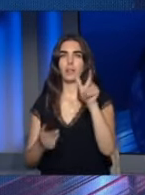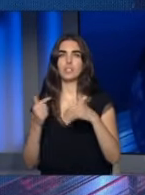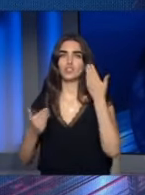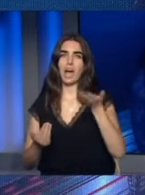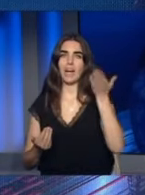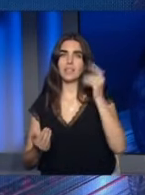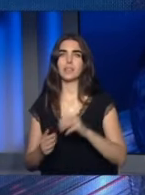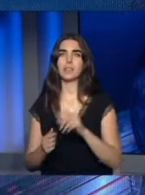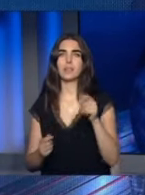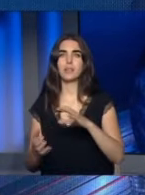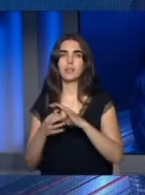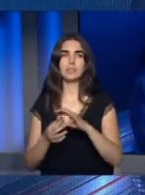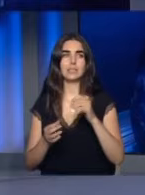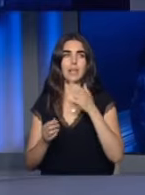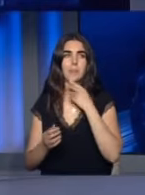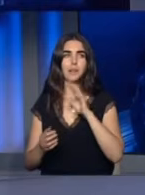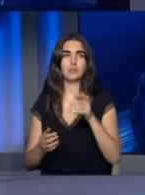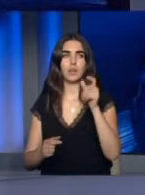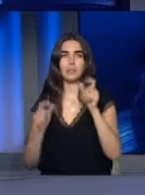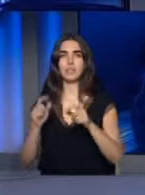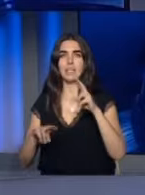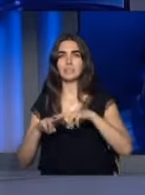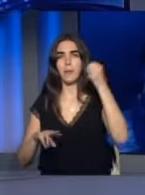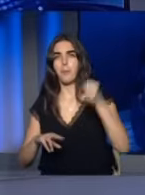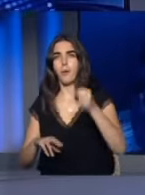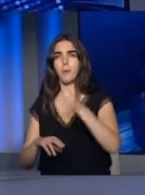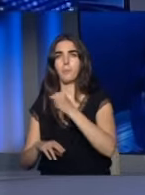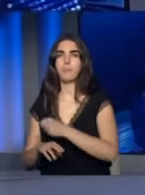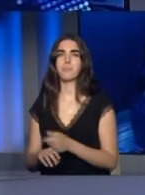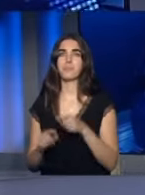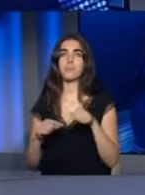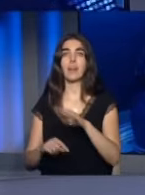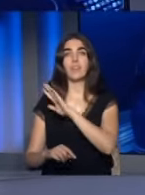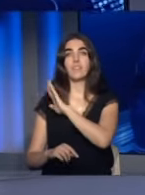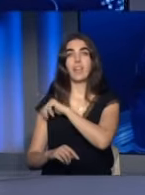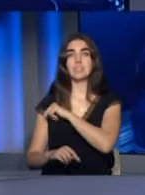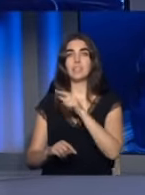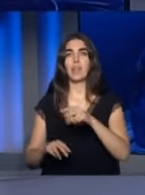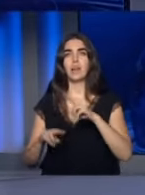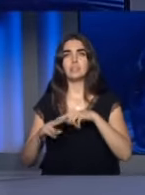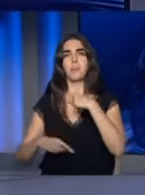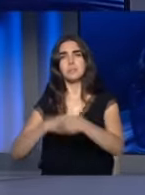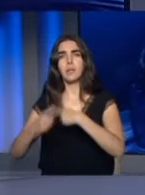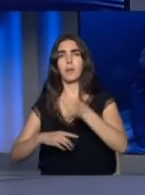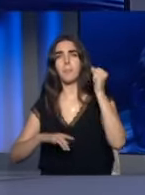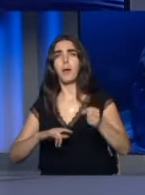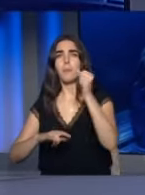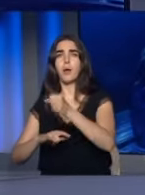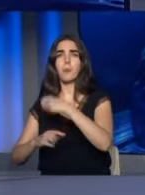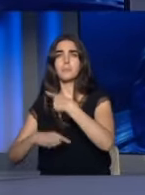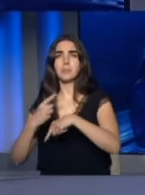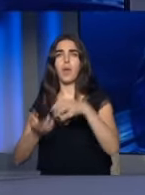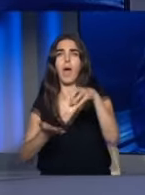نايل وسام الشهاده هنيئا لهم والى فلسطين المحتله حيث العدوان مستمر اعلان جباليا وبيت حانون